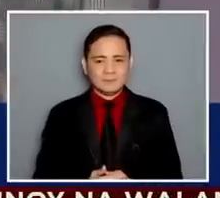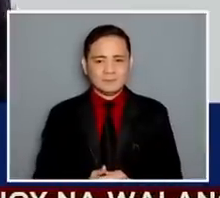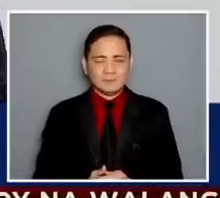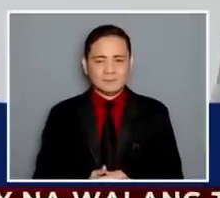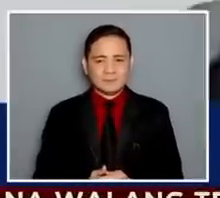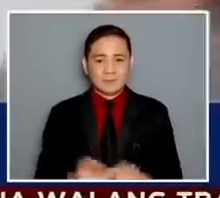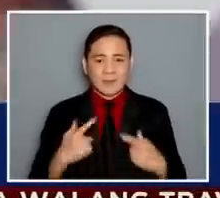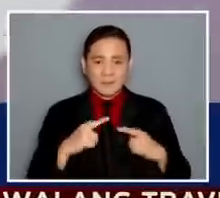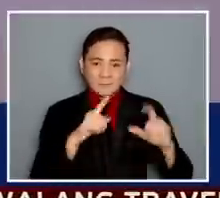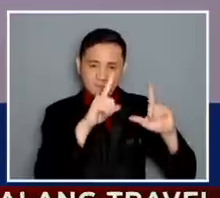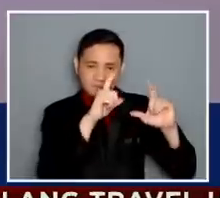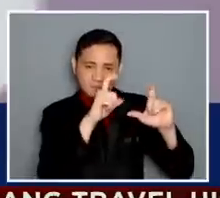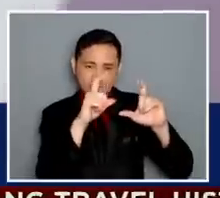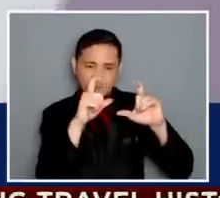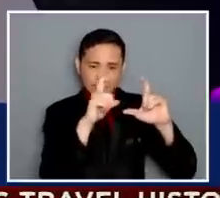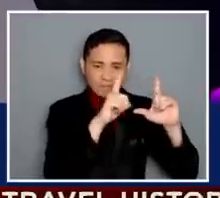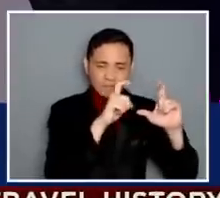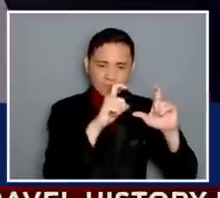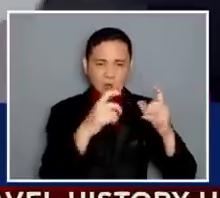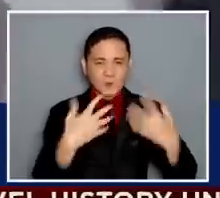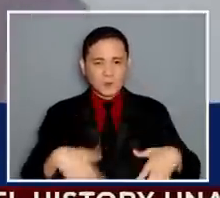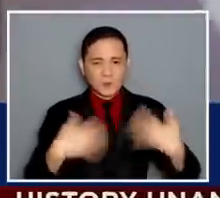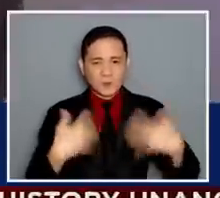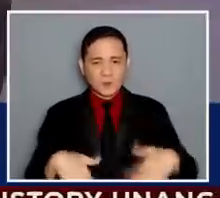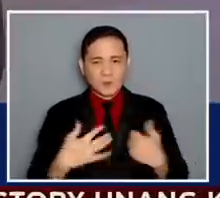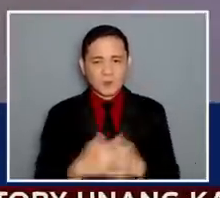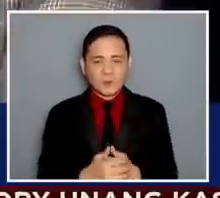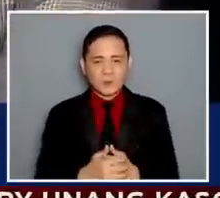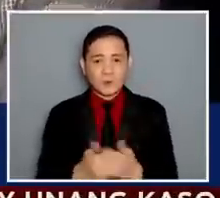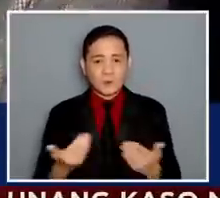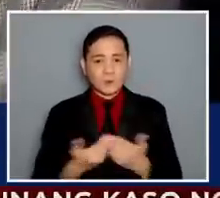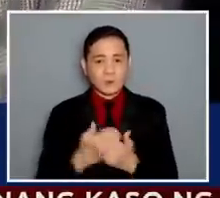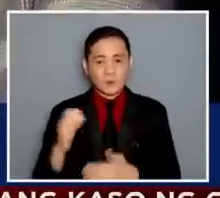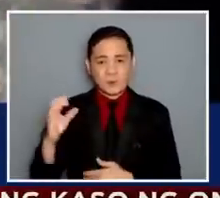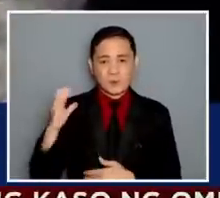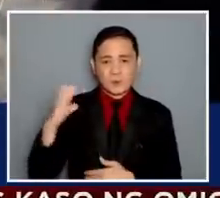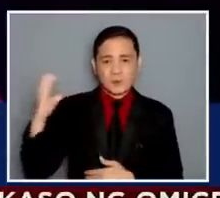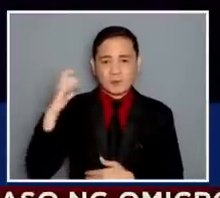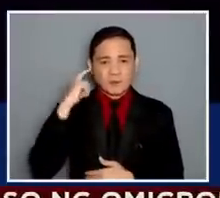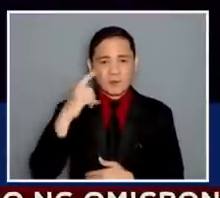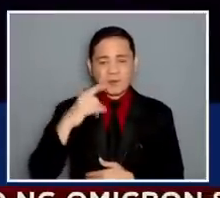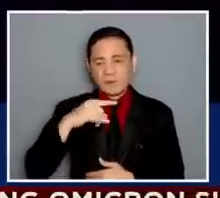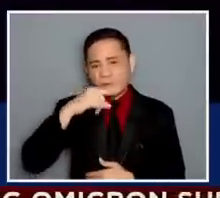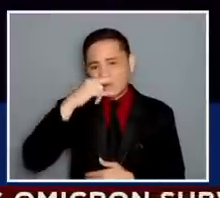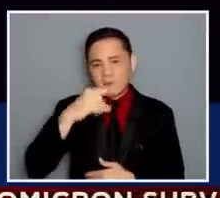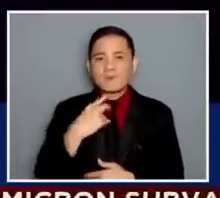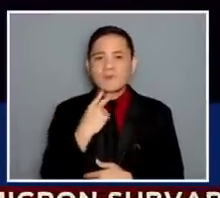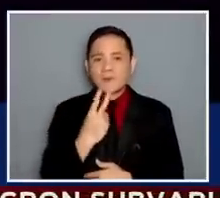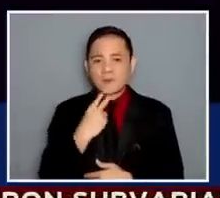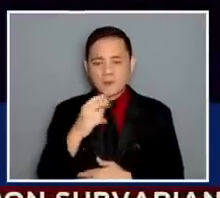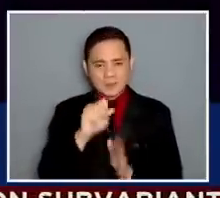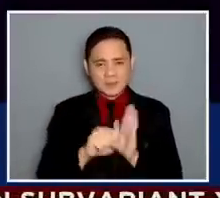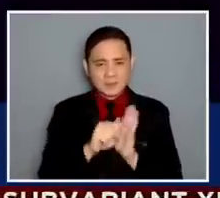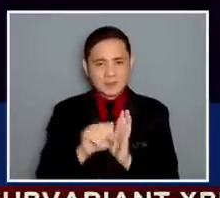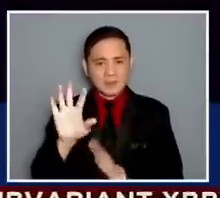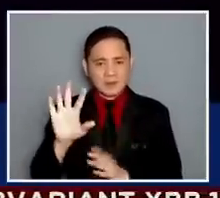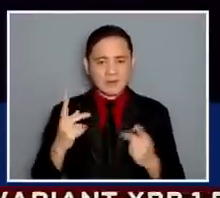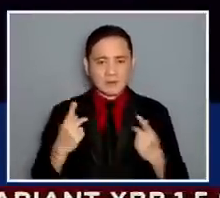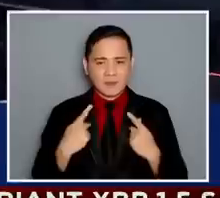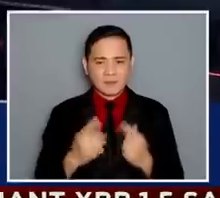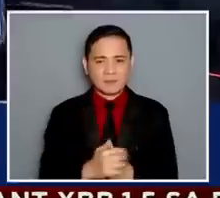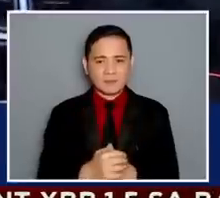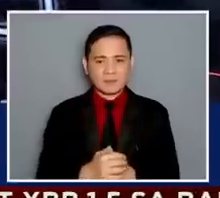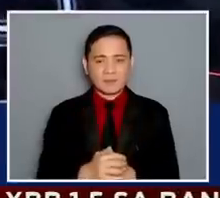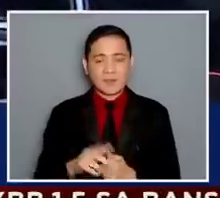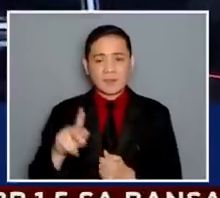Pictorial pa lang, pasabog na agad ang unang bitaw ng bagong coach ng The Voice Kids Season 5. Hindi makapaniwala si Casey